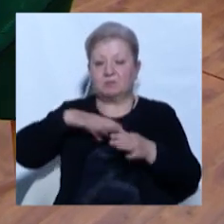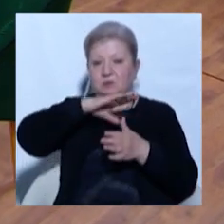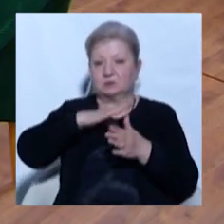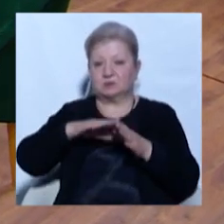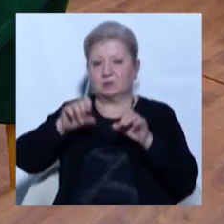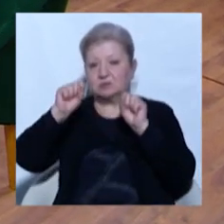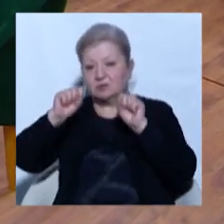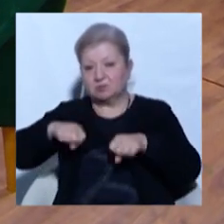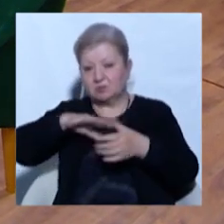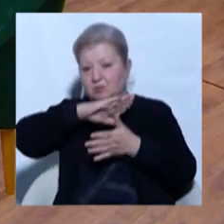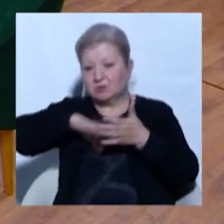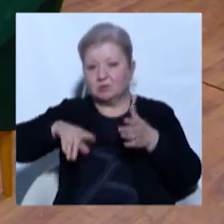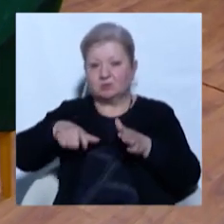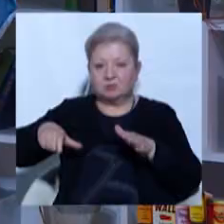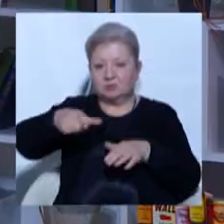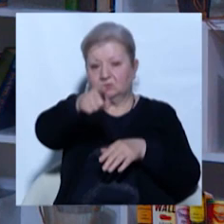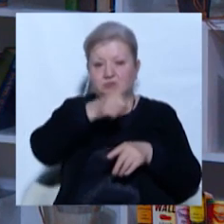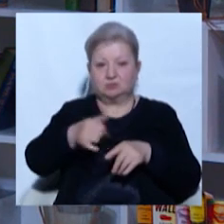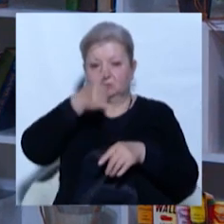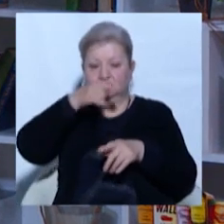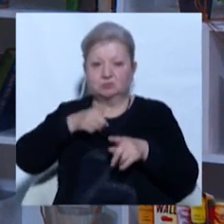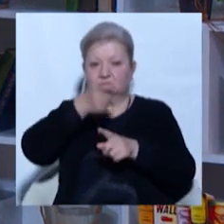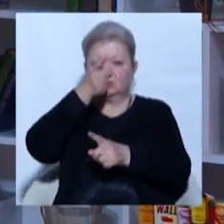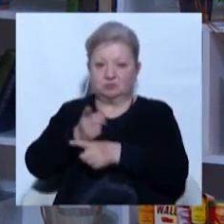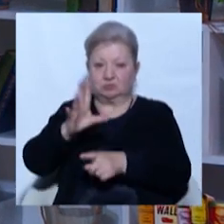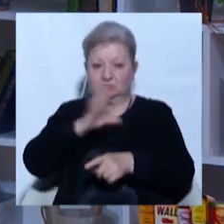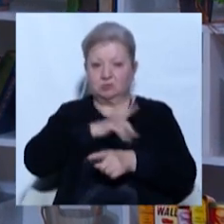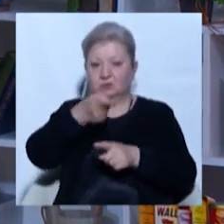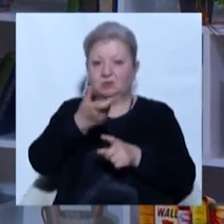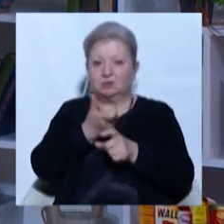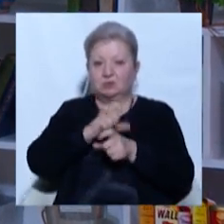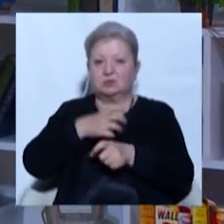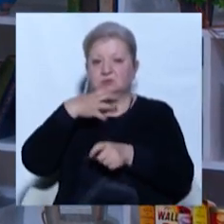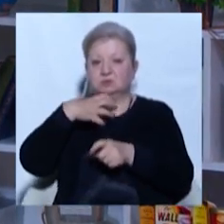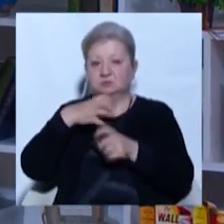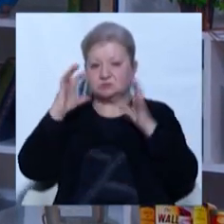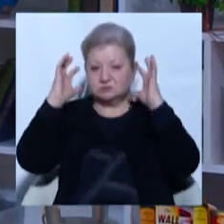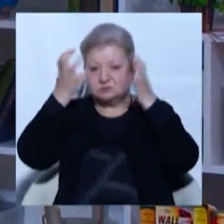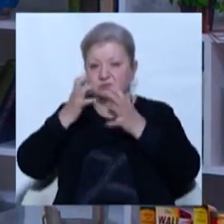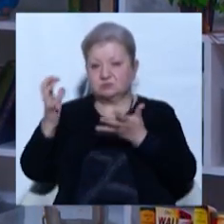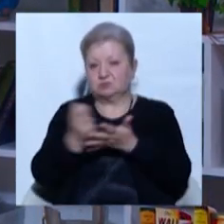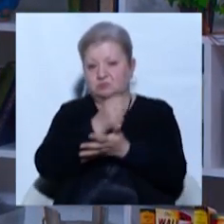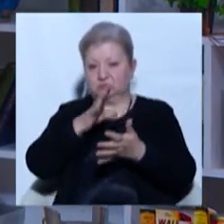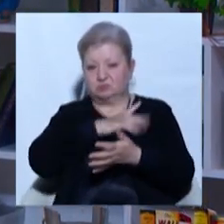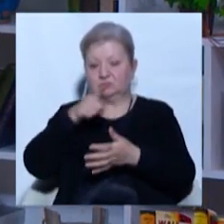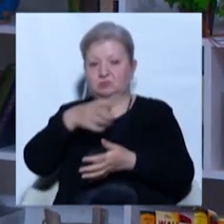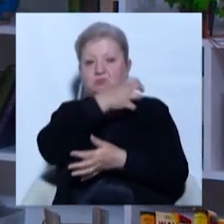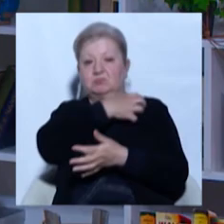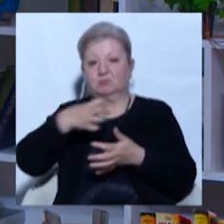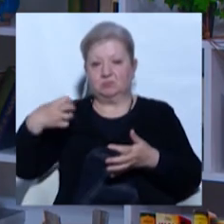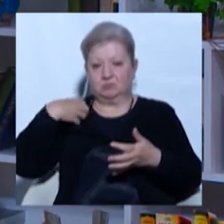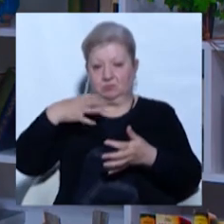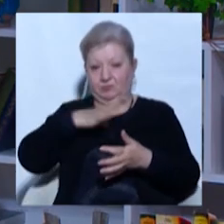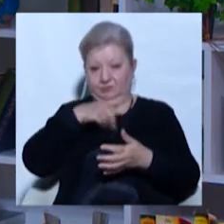ჩრდილო კავკასიიდან შემოსვლა. ეს სერიოზული გამარჯვება იყო ვახტანგისა. მან კვლავ გაიძლიერა ის ფუნქცია, რაც ქართლის